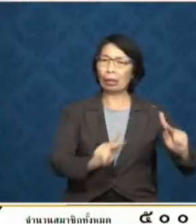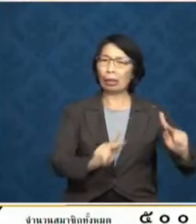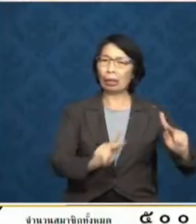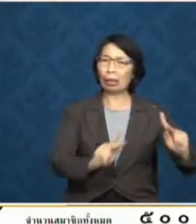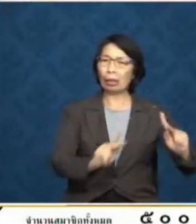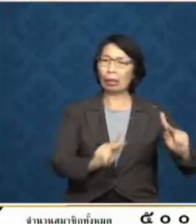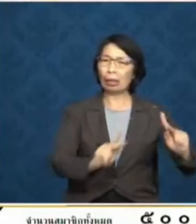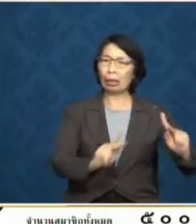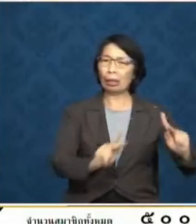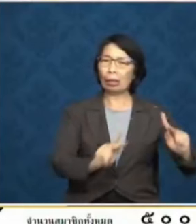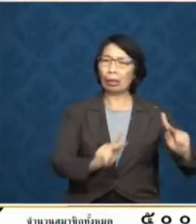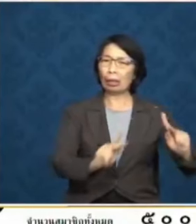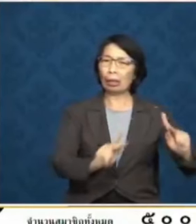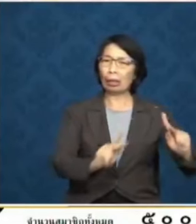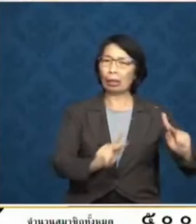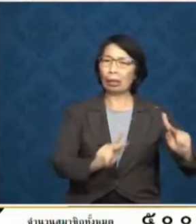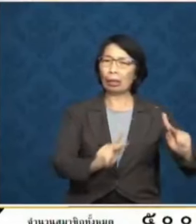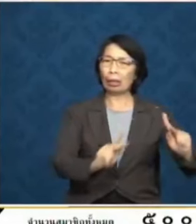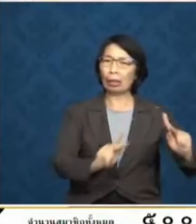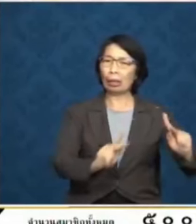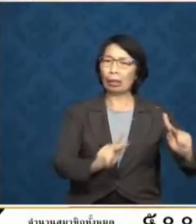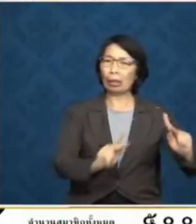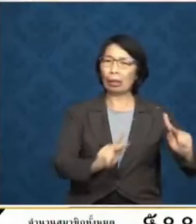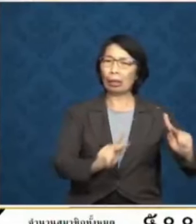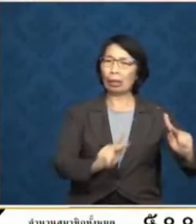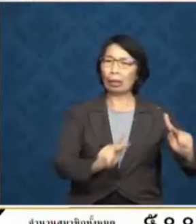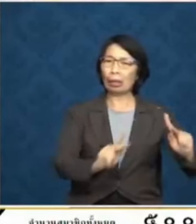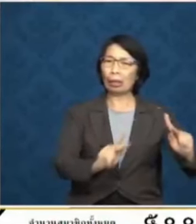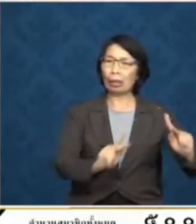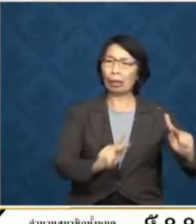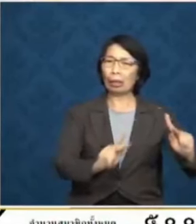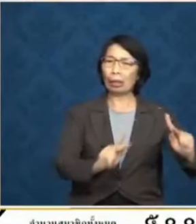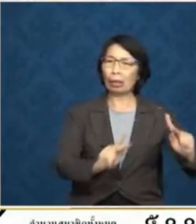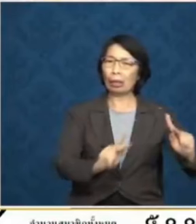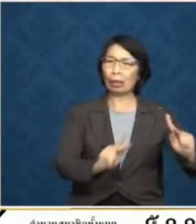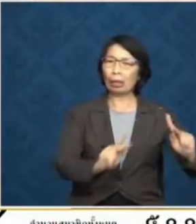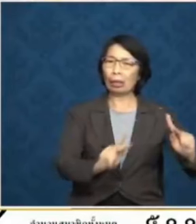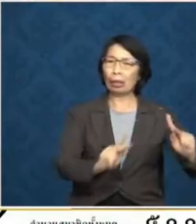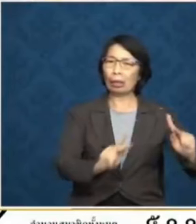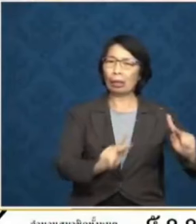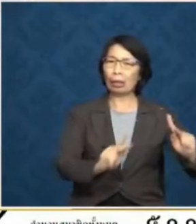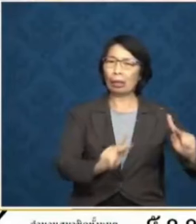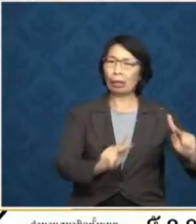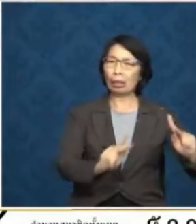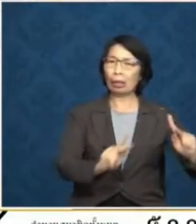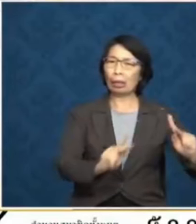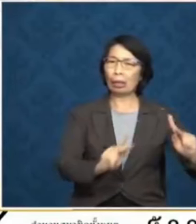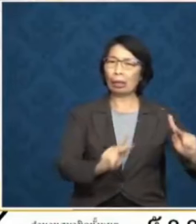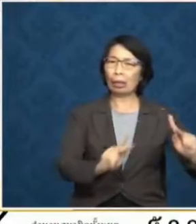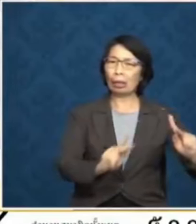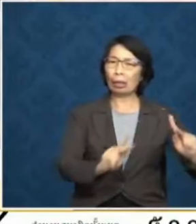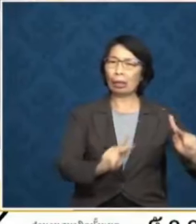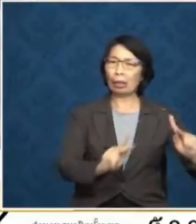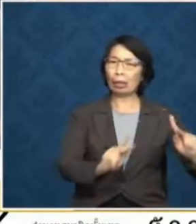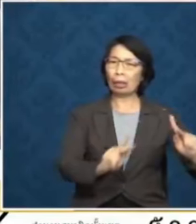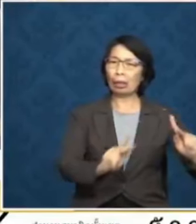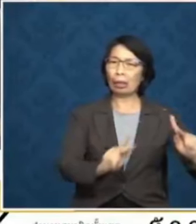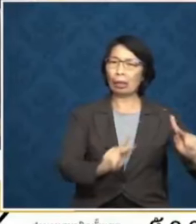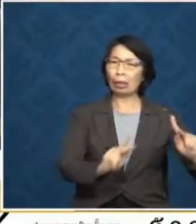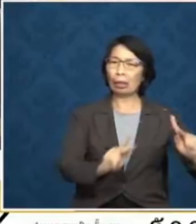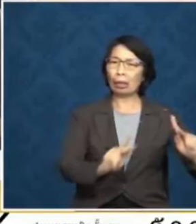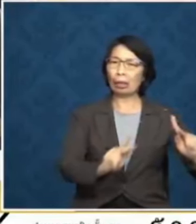างอื่นซึ่งผมจะขอตัดประโยคหลังออกฮะเพราะมีแค่กองทัพนี่นะฮะที่ทำเป็นแค่กระดาษ A4 ไม่กี่แผ่นแผ่น